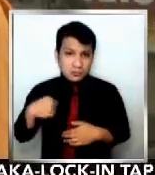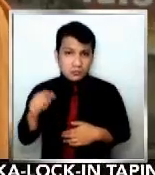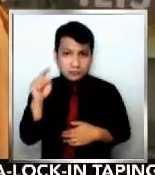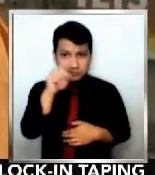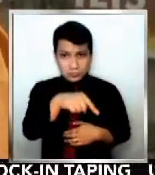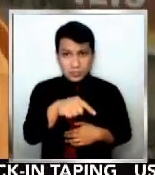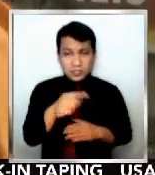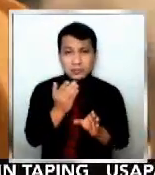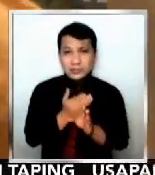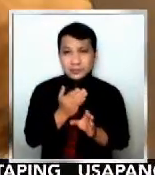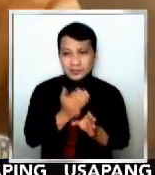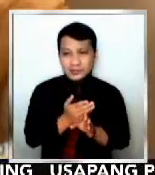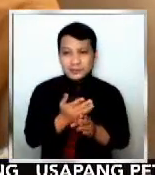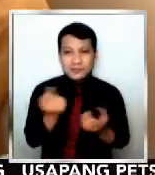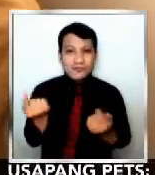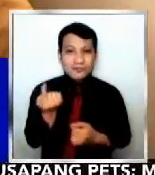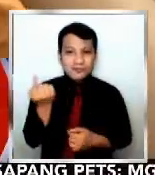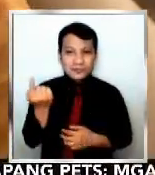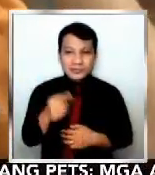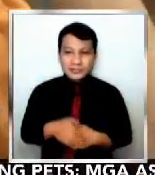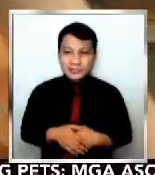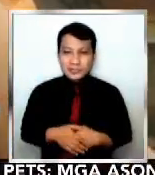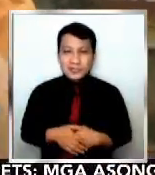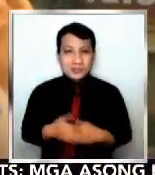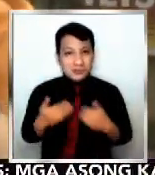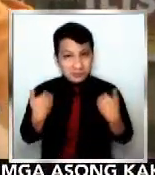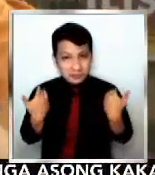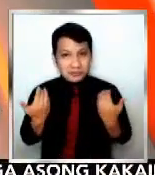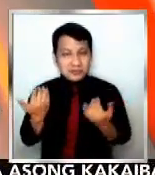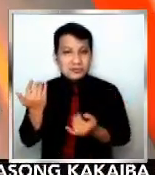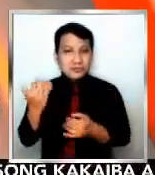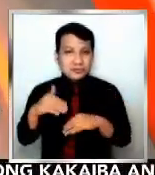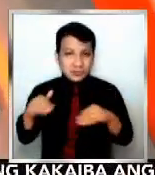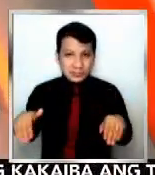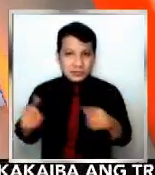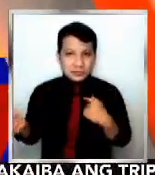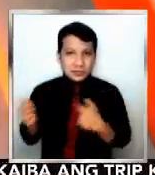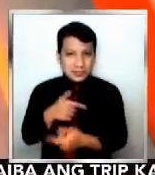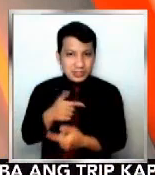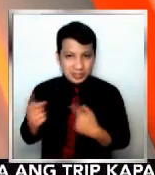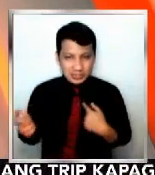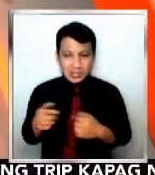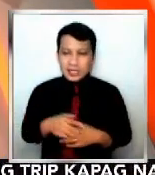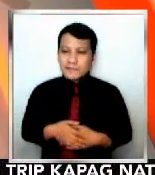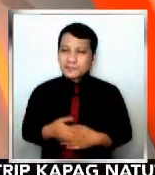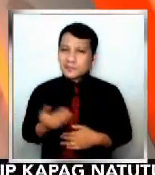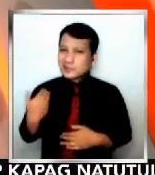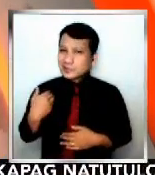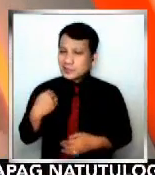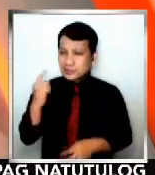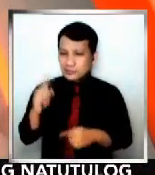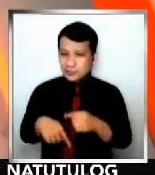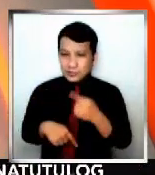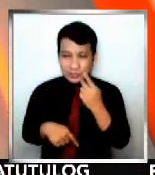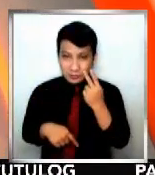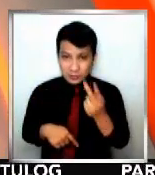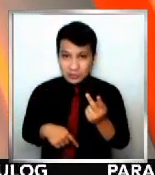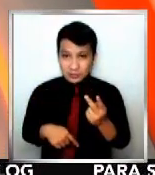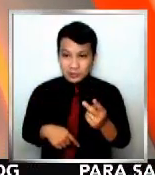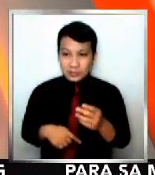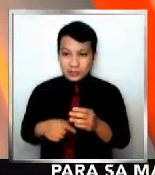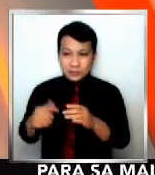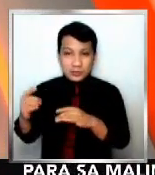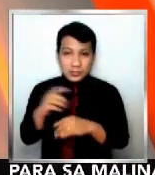sasakyan ng bunso namin. Oo, salitan. Hindi pa rin po ko pwede po dahil nga po sa direksyon po ng